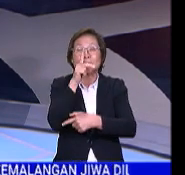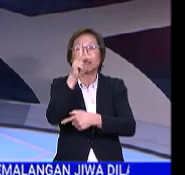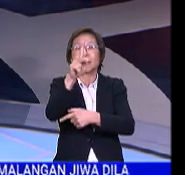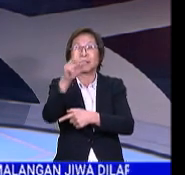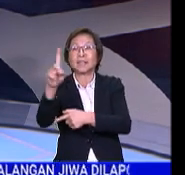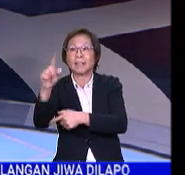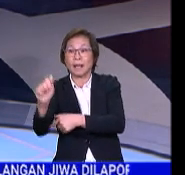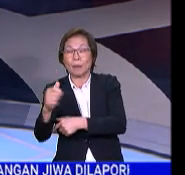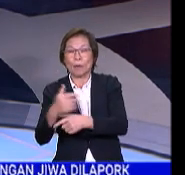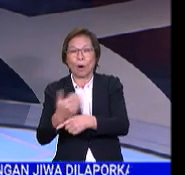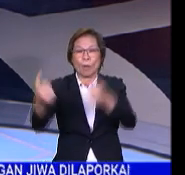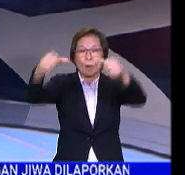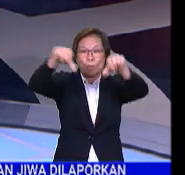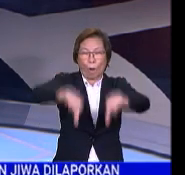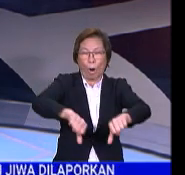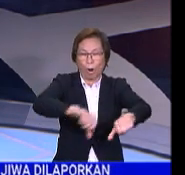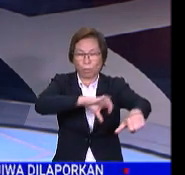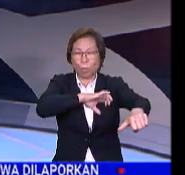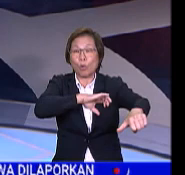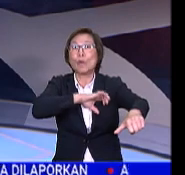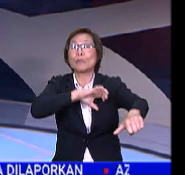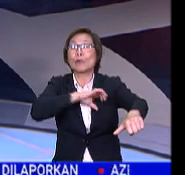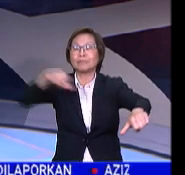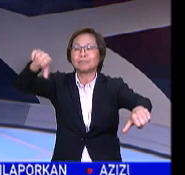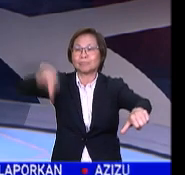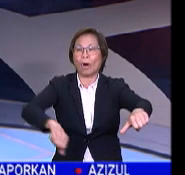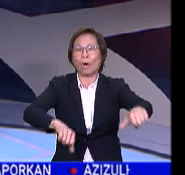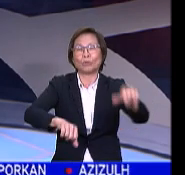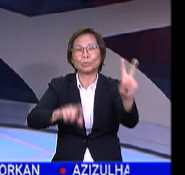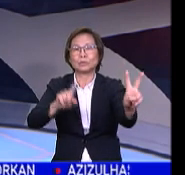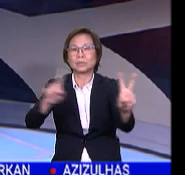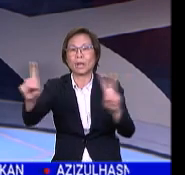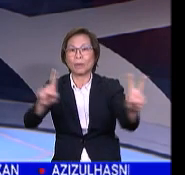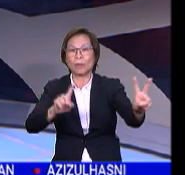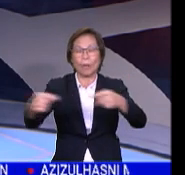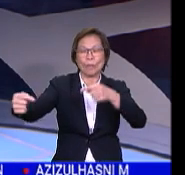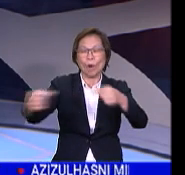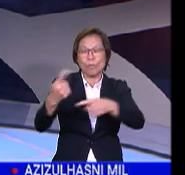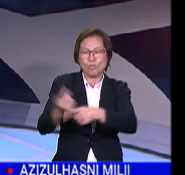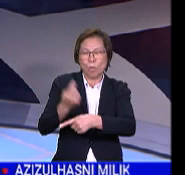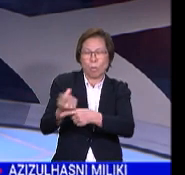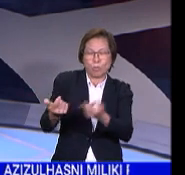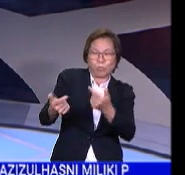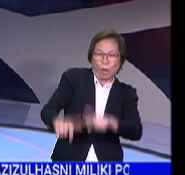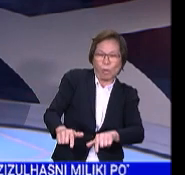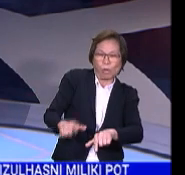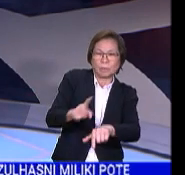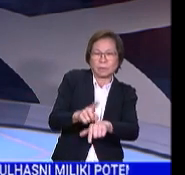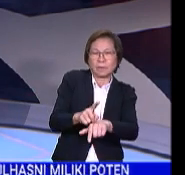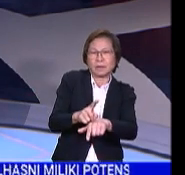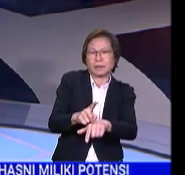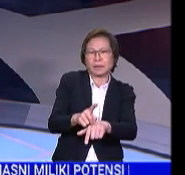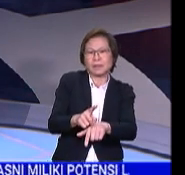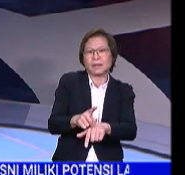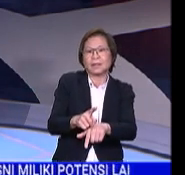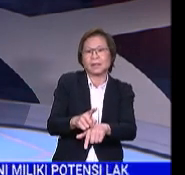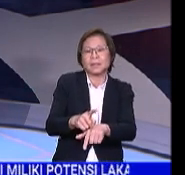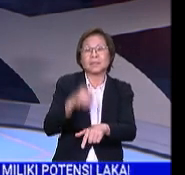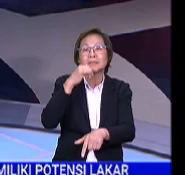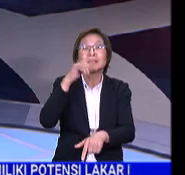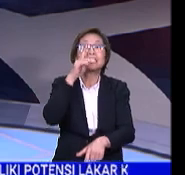Afrizal menunjukkan polisi diraja Malaysia video Arema FC 21 dalam perlawanan latihan yang berlangsung di stadium darulaman